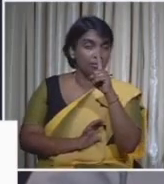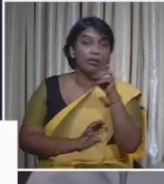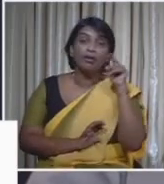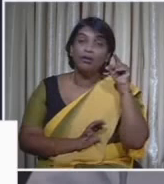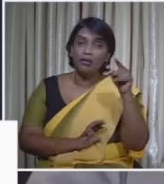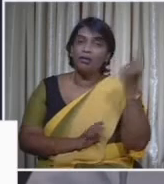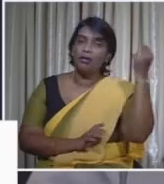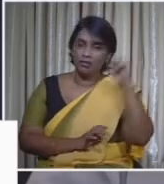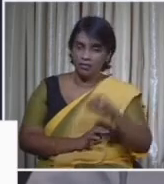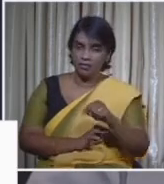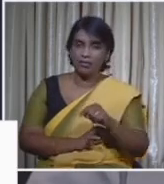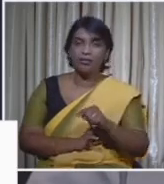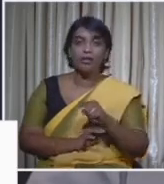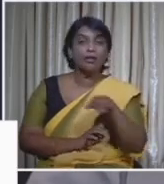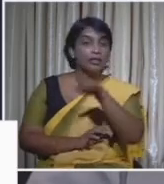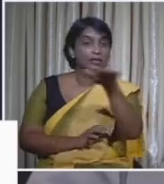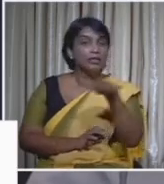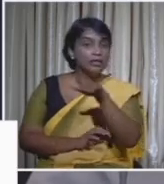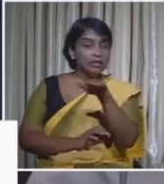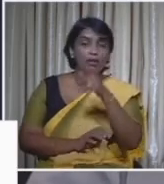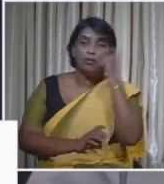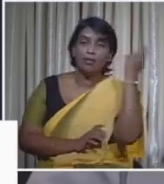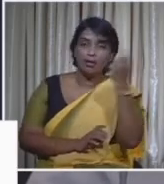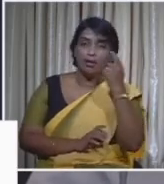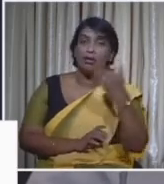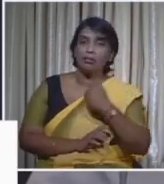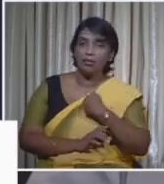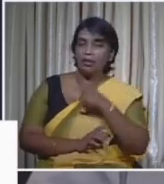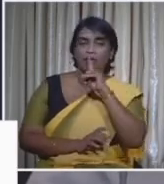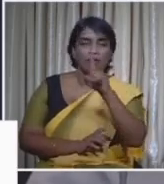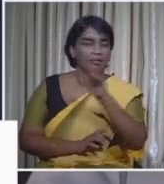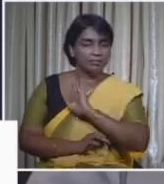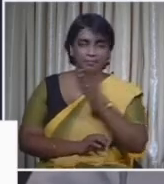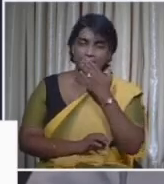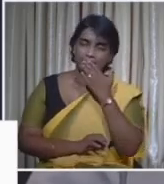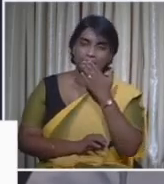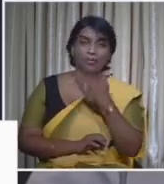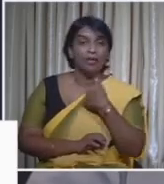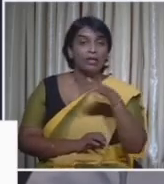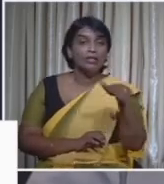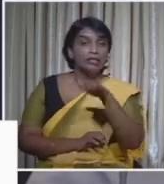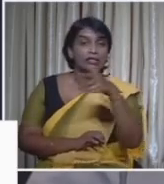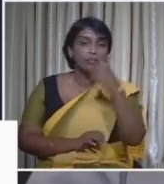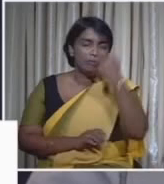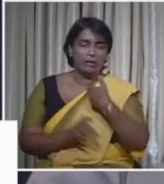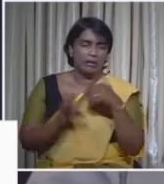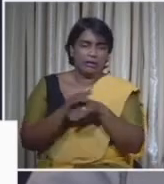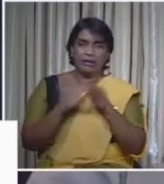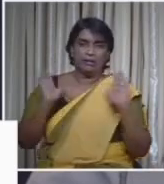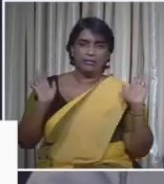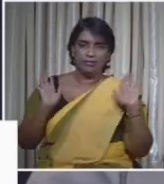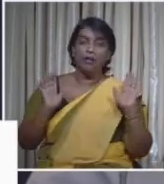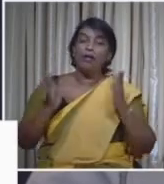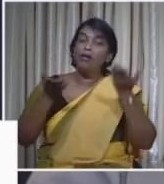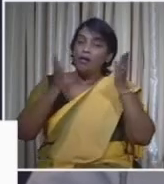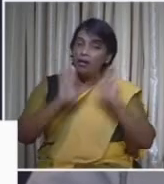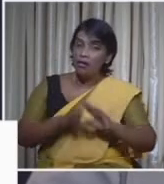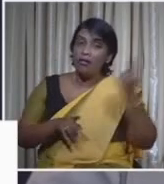පැමිණියා, සමාජවාදීන් සොයා. මම කතා නොකෙලිමි, මම සමාජවාදියෙක් නොවන නිසා. අනතුරුව